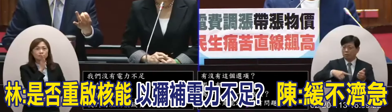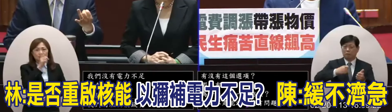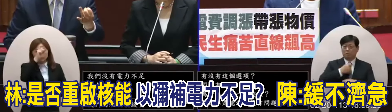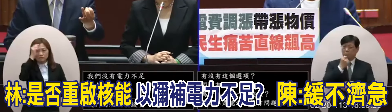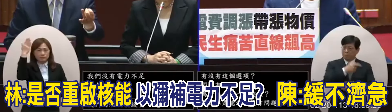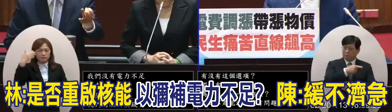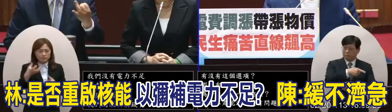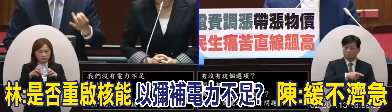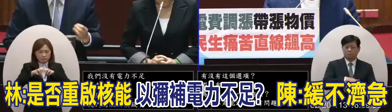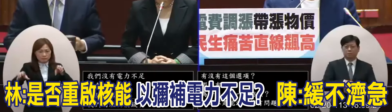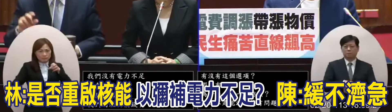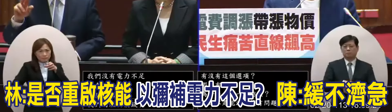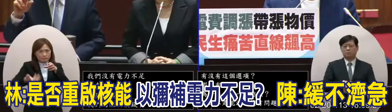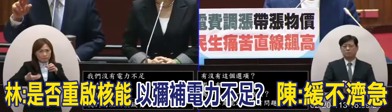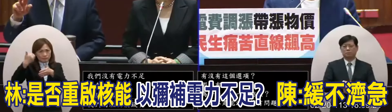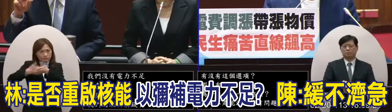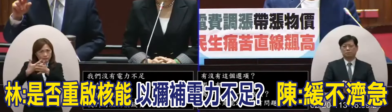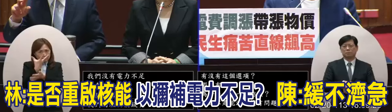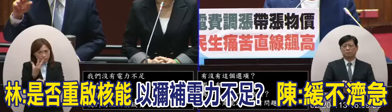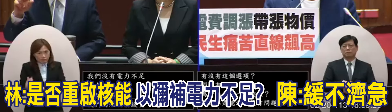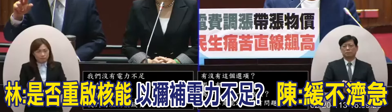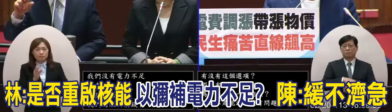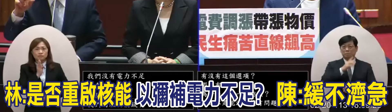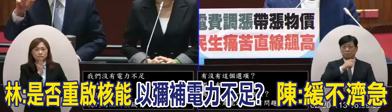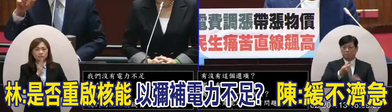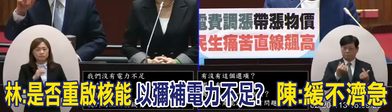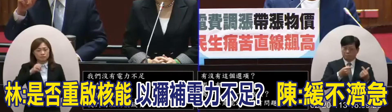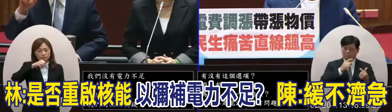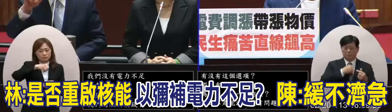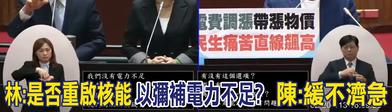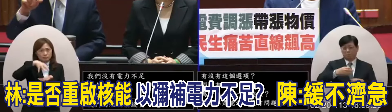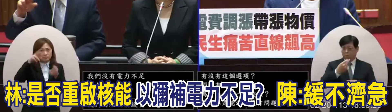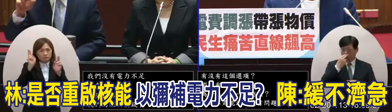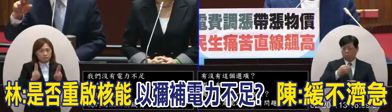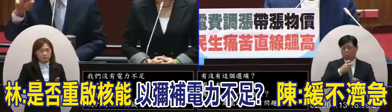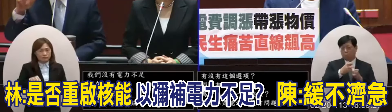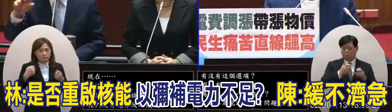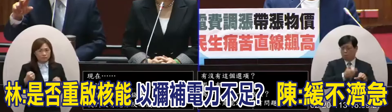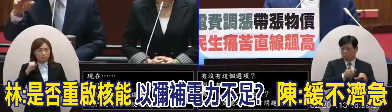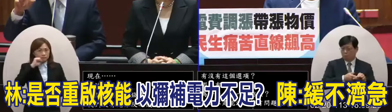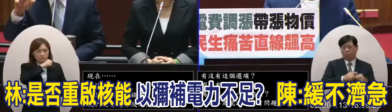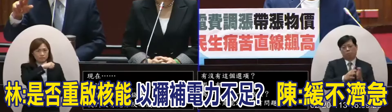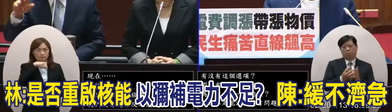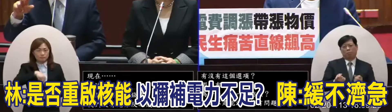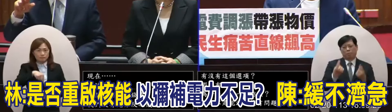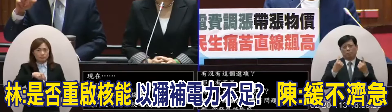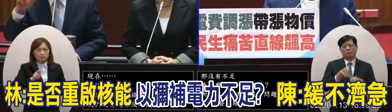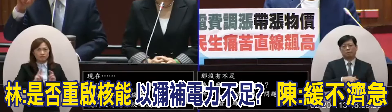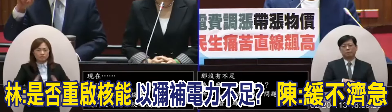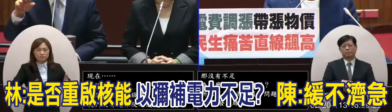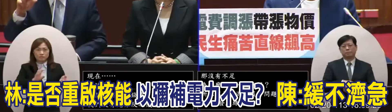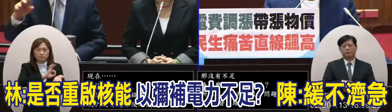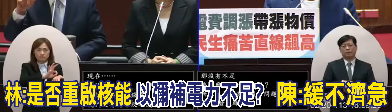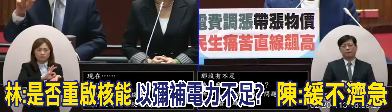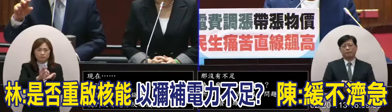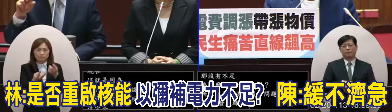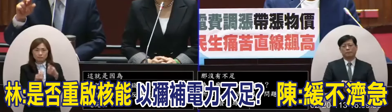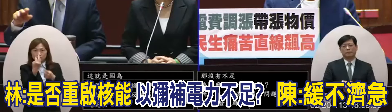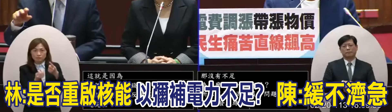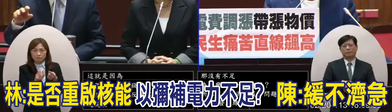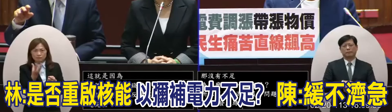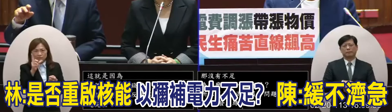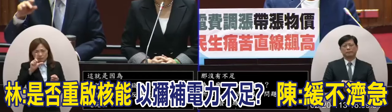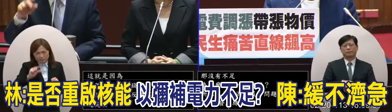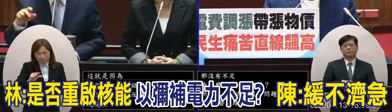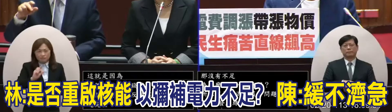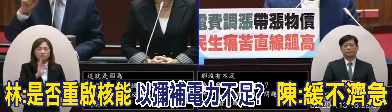要去购买这些， 然后核能实际上在台湾的 油气啊， 核能实际上在台湾的电量的占比是相当